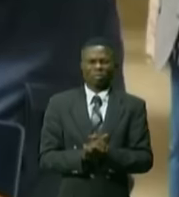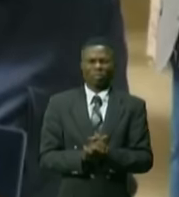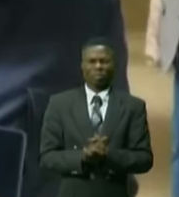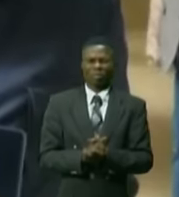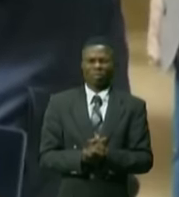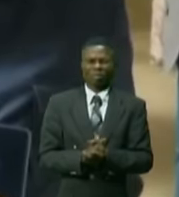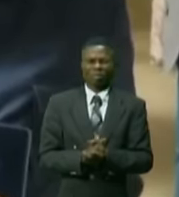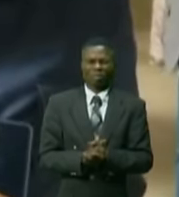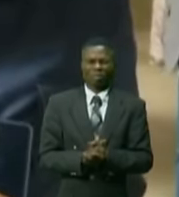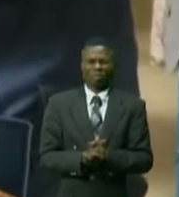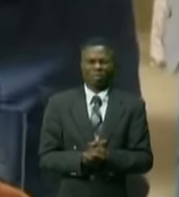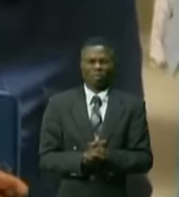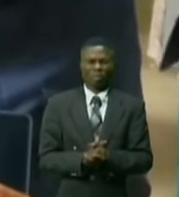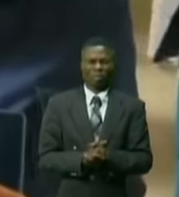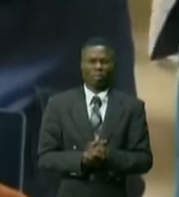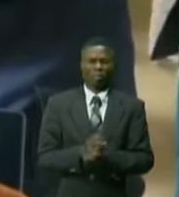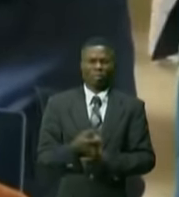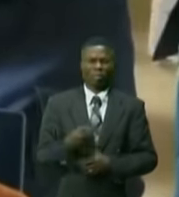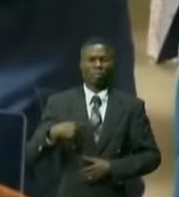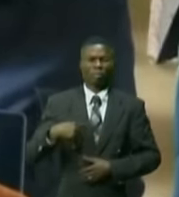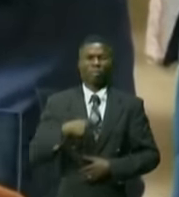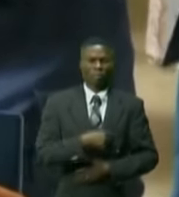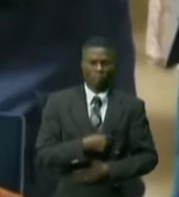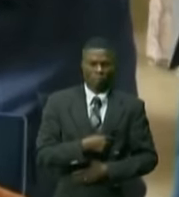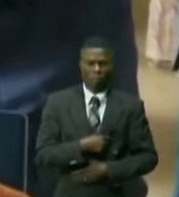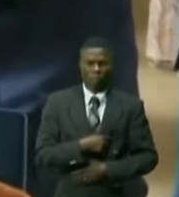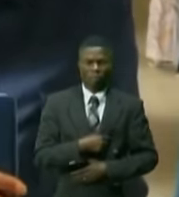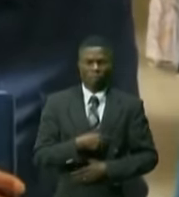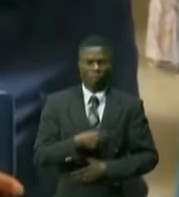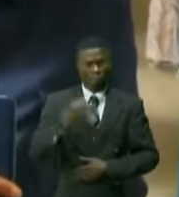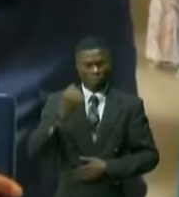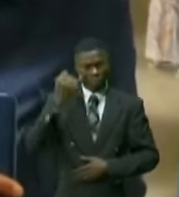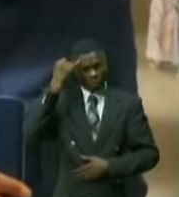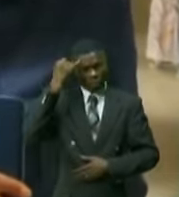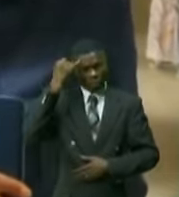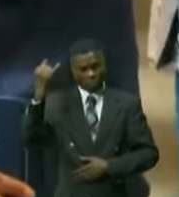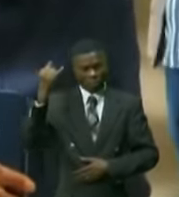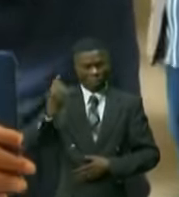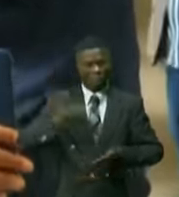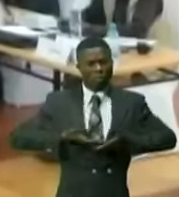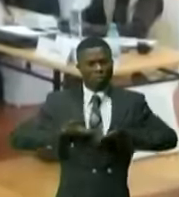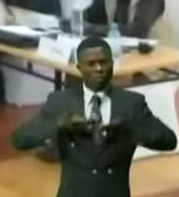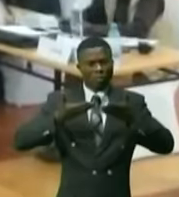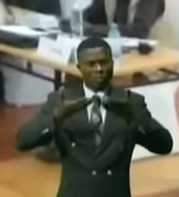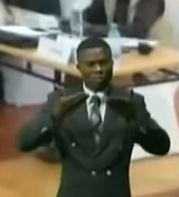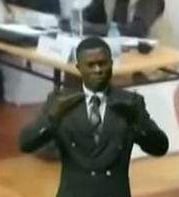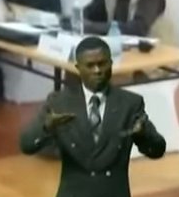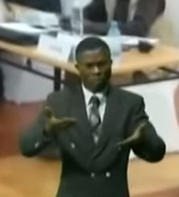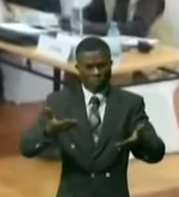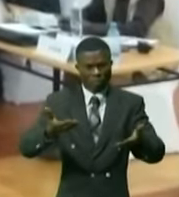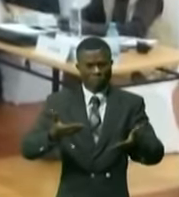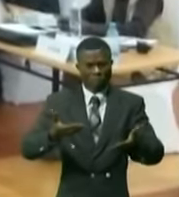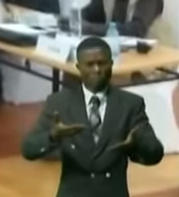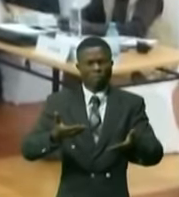spéciale, nous avons à la possibilité de mise en